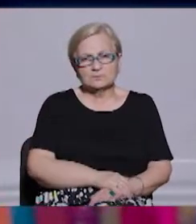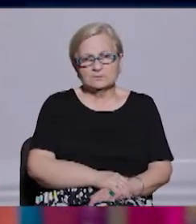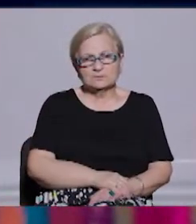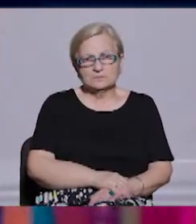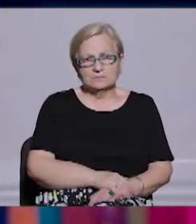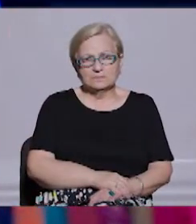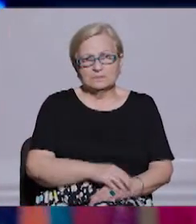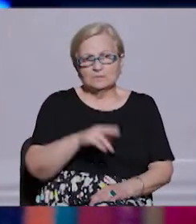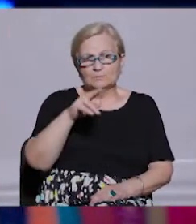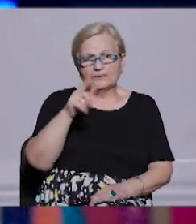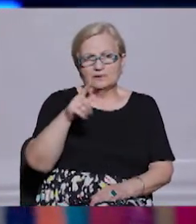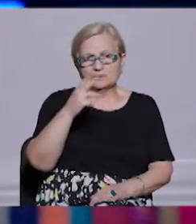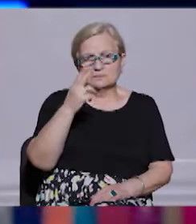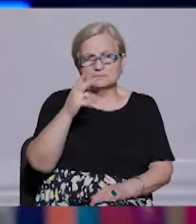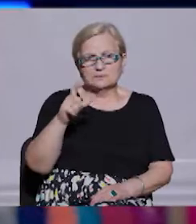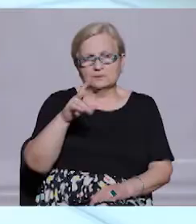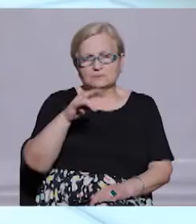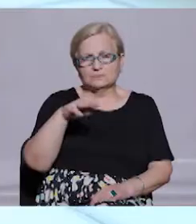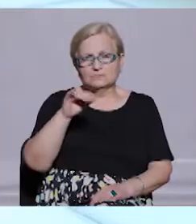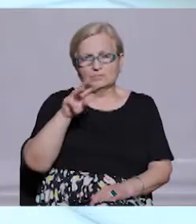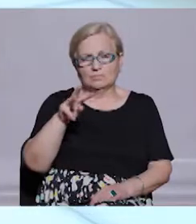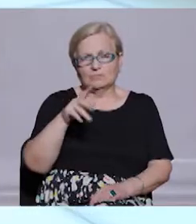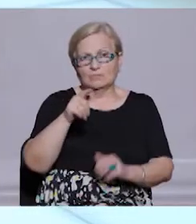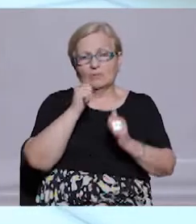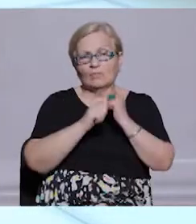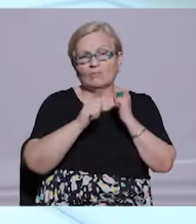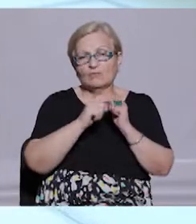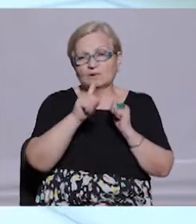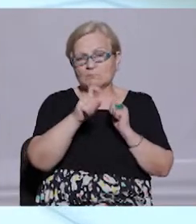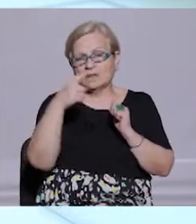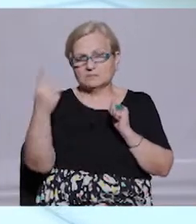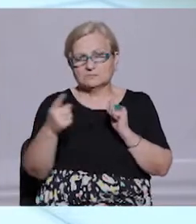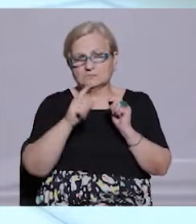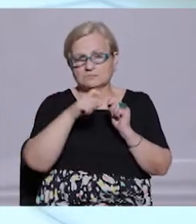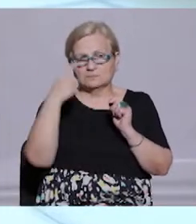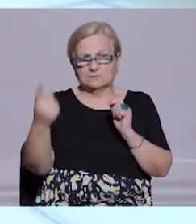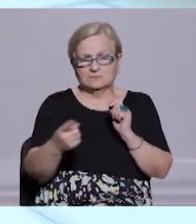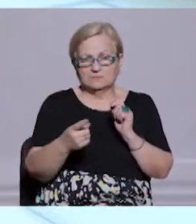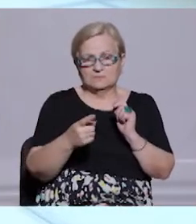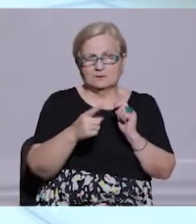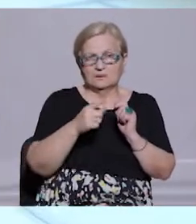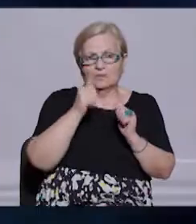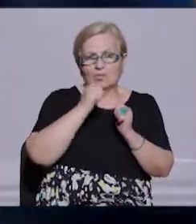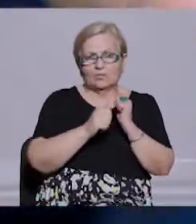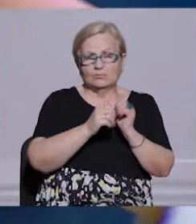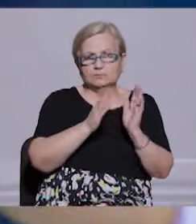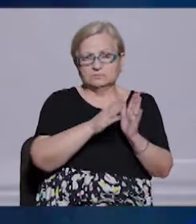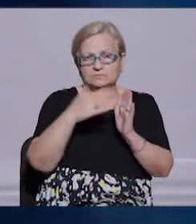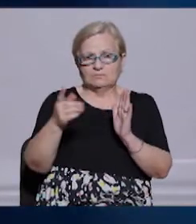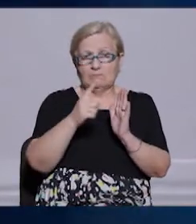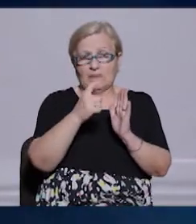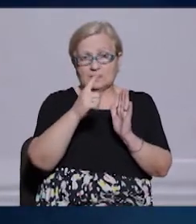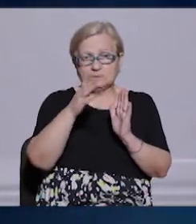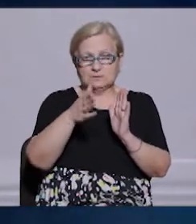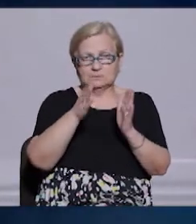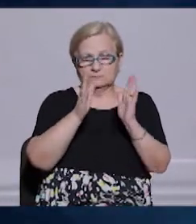ნიშნავს პერცენტუმ, ამ სიტყვისგან წამოვიდა და ნიშნავს ყოველ მეასედში. ანუ მეასედ ნაწილებისთვის,